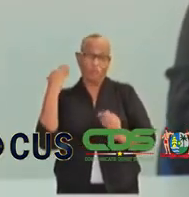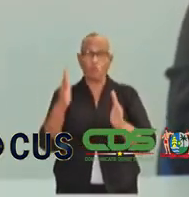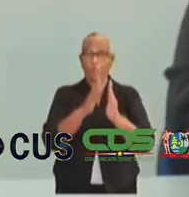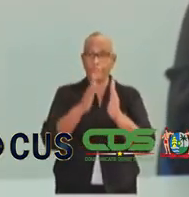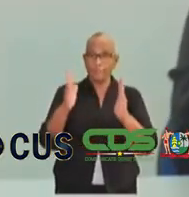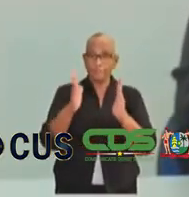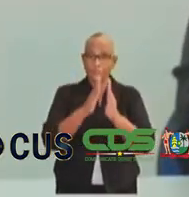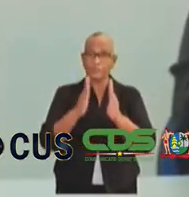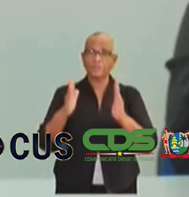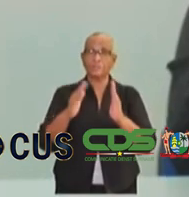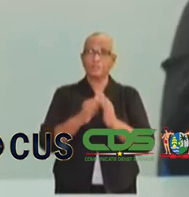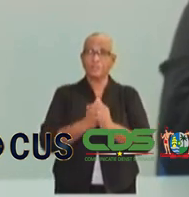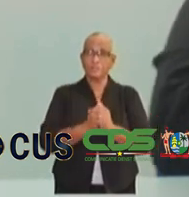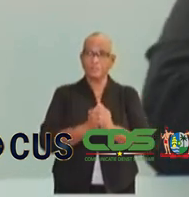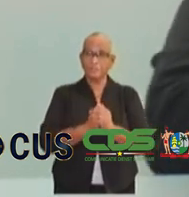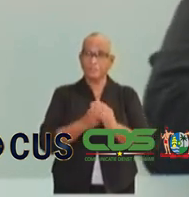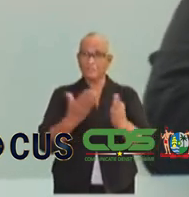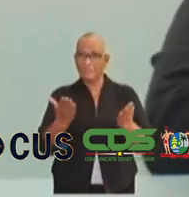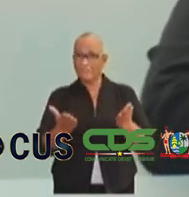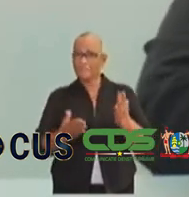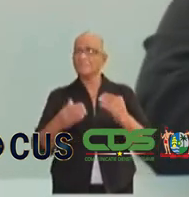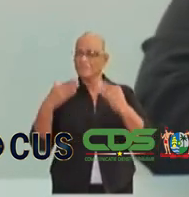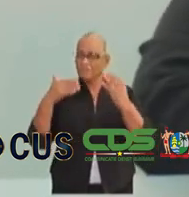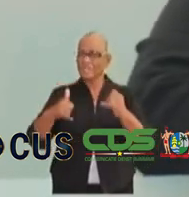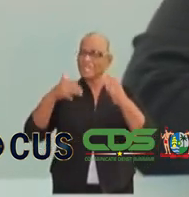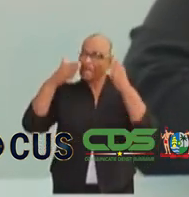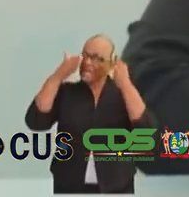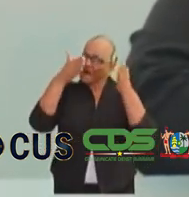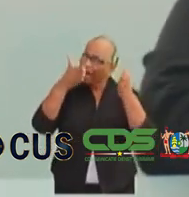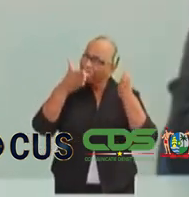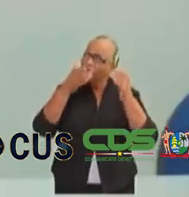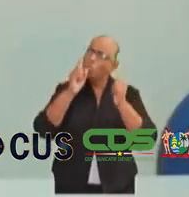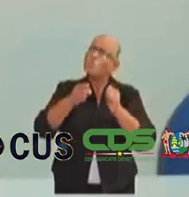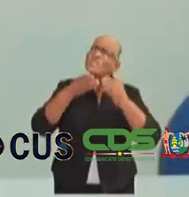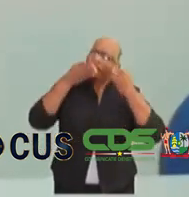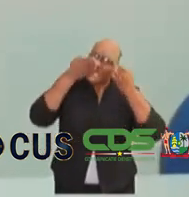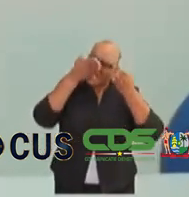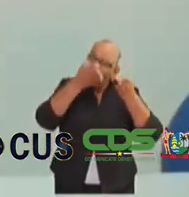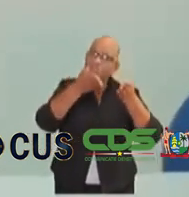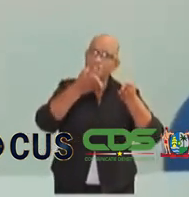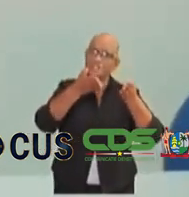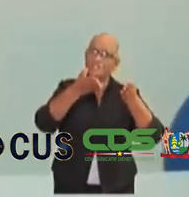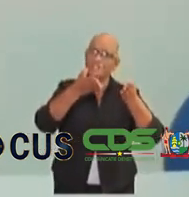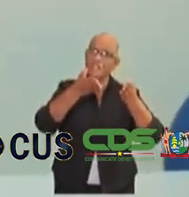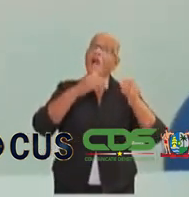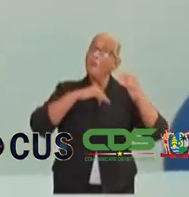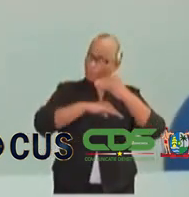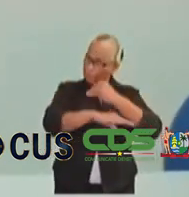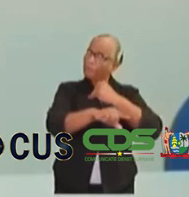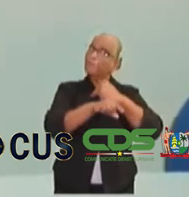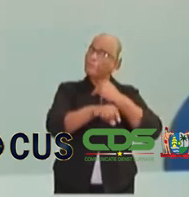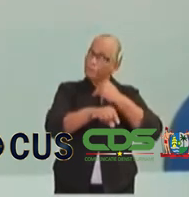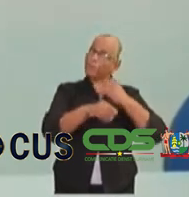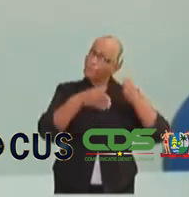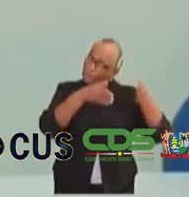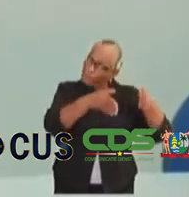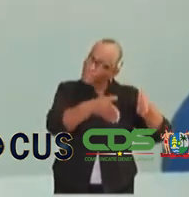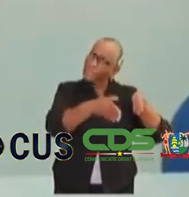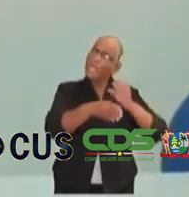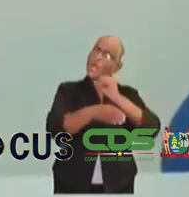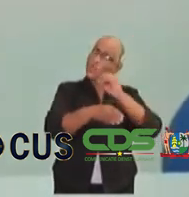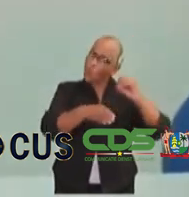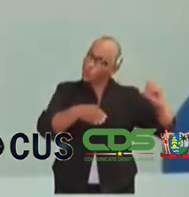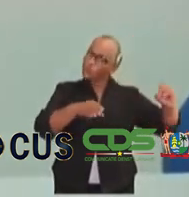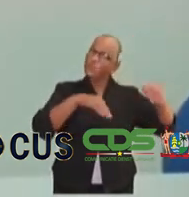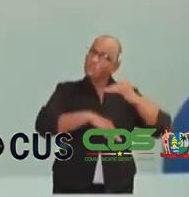periode enorm veel aandacht moeten besteden aan het binnenland, dus aan het oosten van het land,